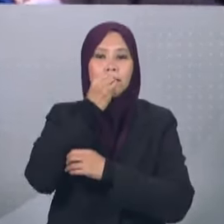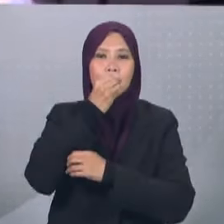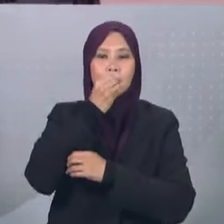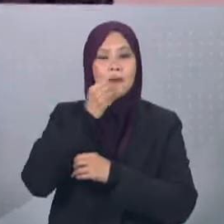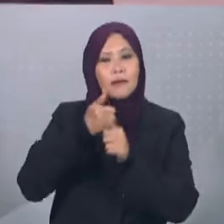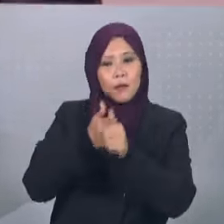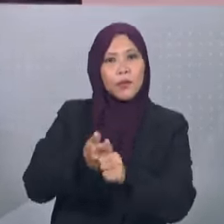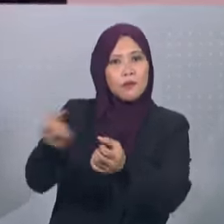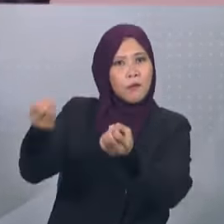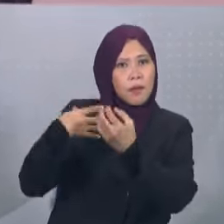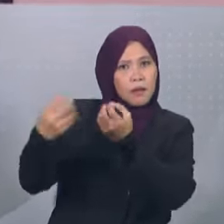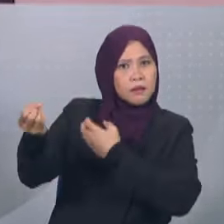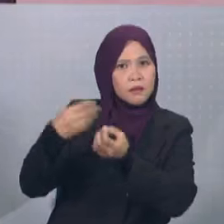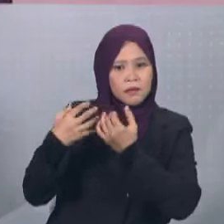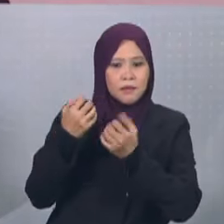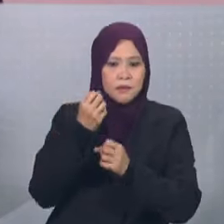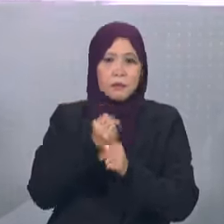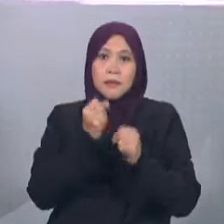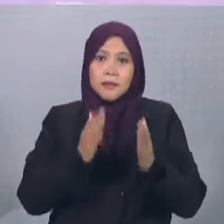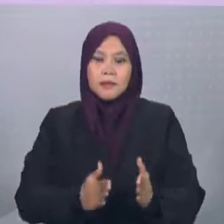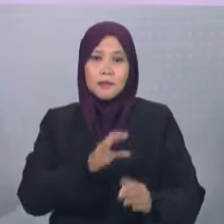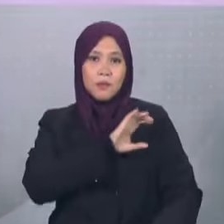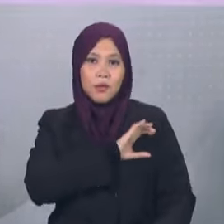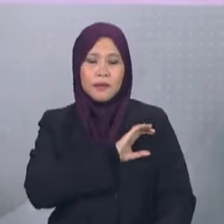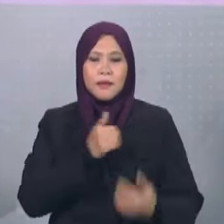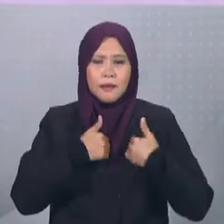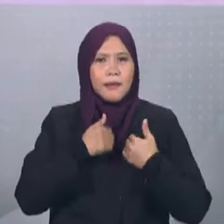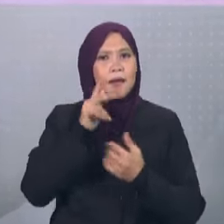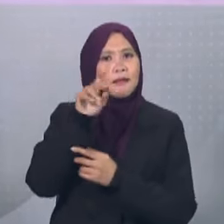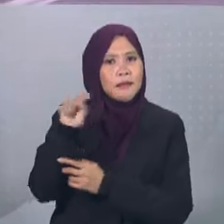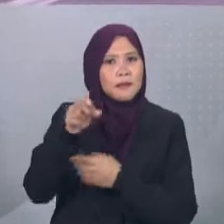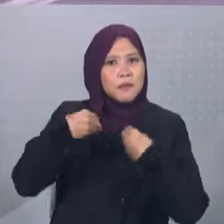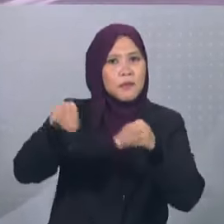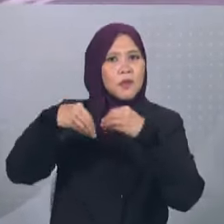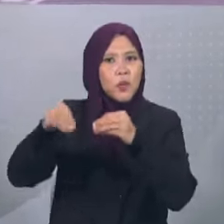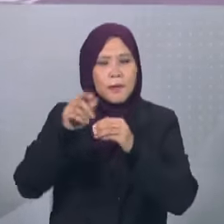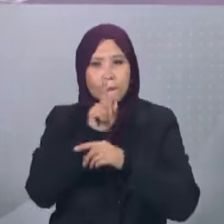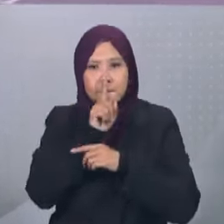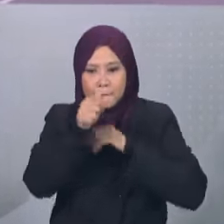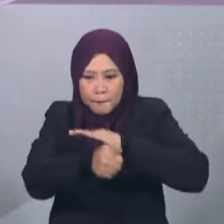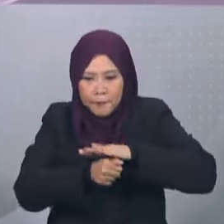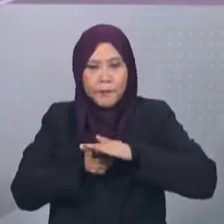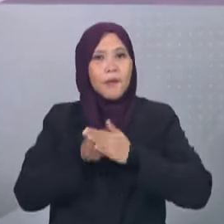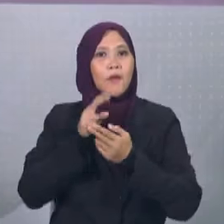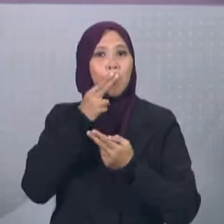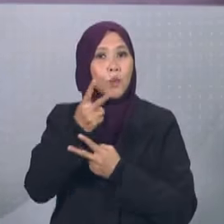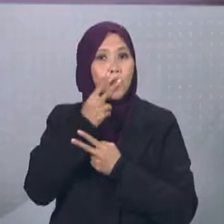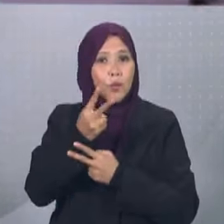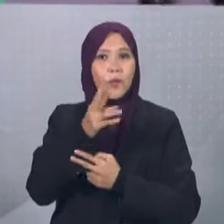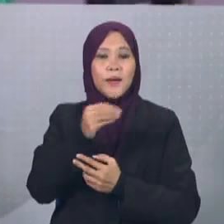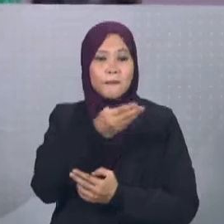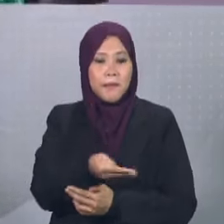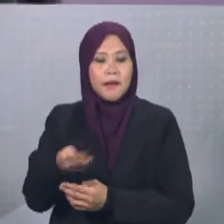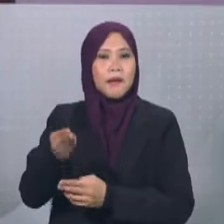Berdasarkan daripada maklumat anggota polis yang bertugas, terdapat beberapa kes melibatkan penjualan penyedupan rokok serta barangan yang